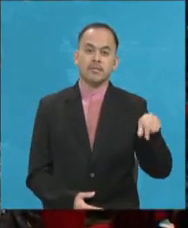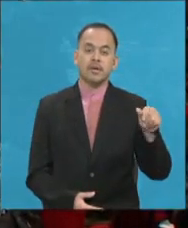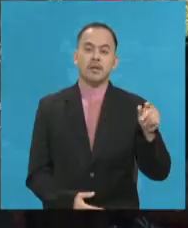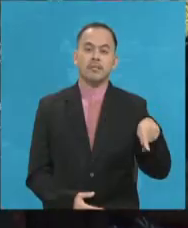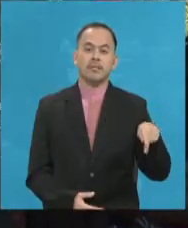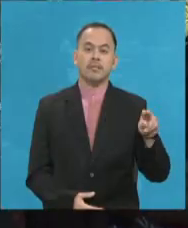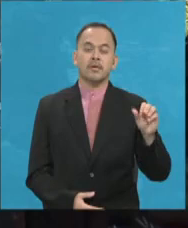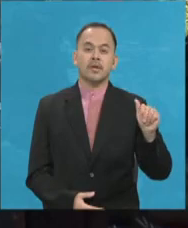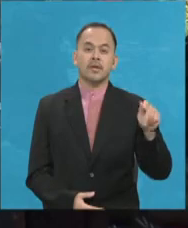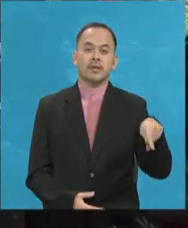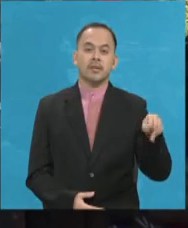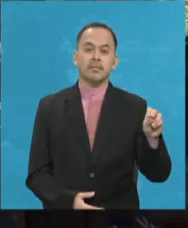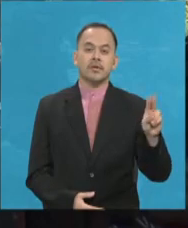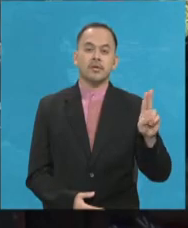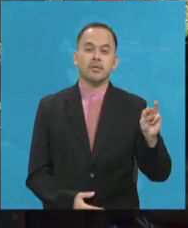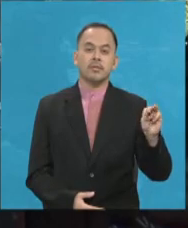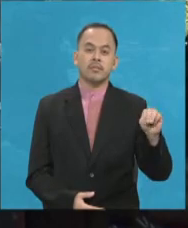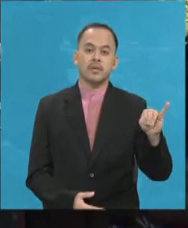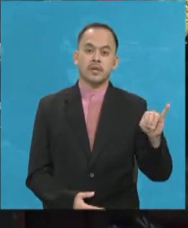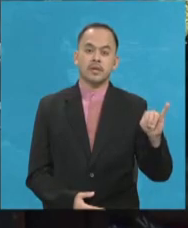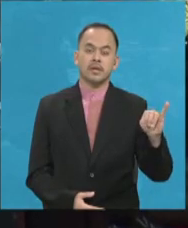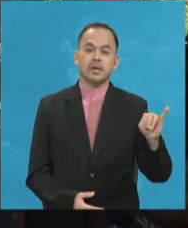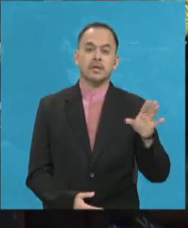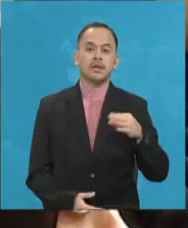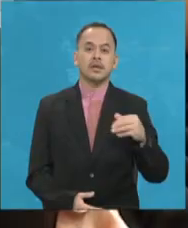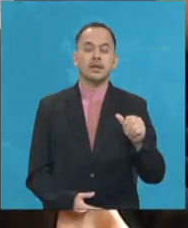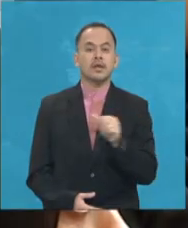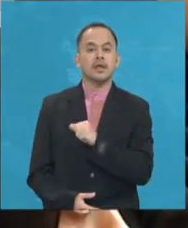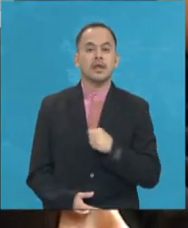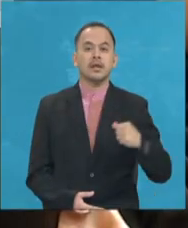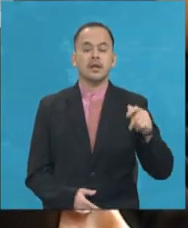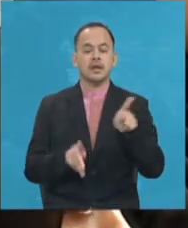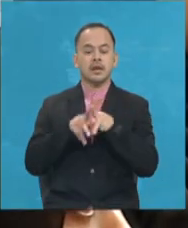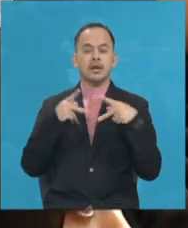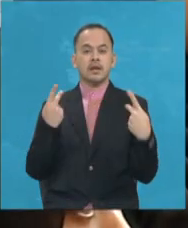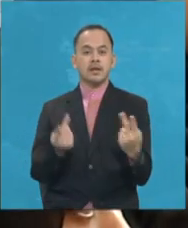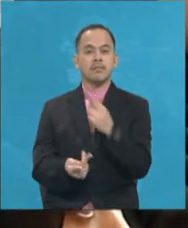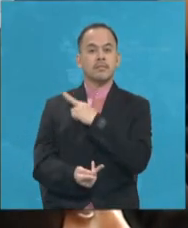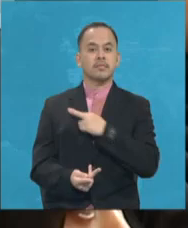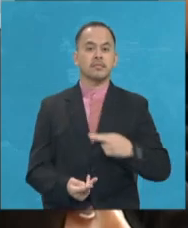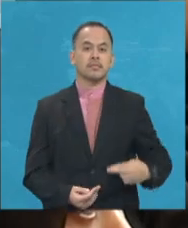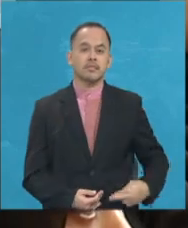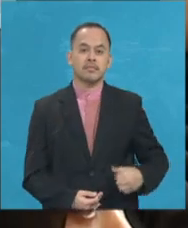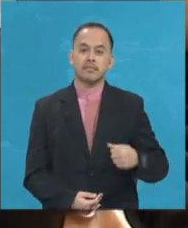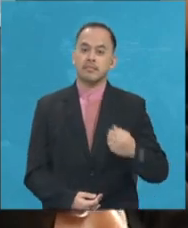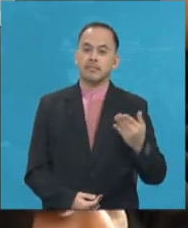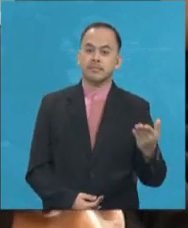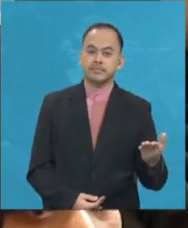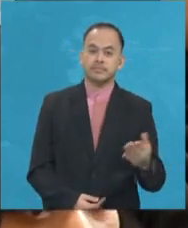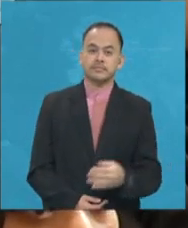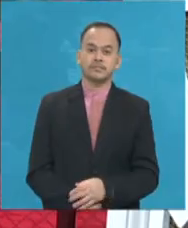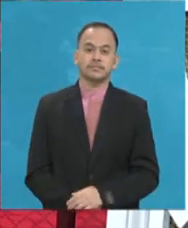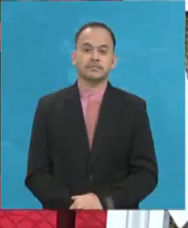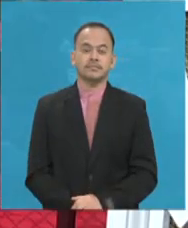putri wajah amal Umi Kalsum al-islam serta ahli-ahli kerabat diraja yang lain